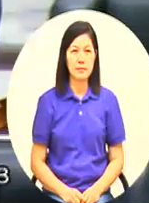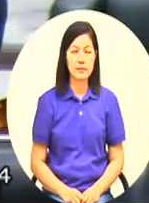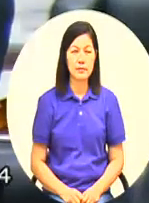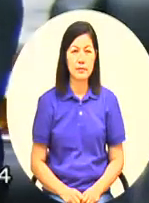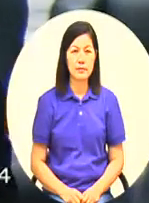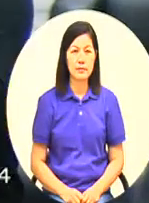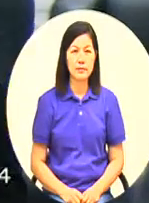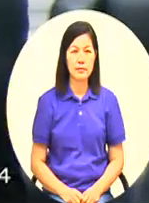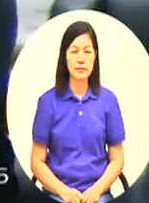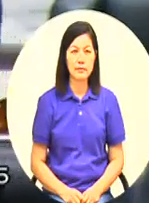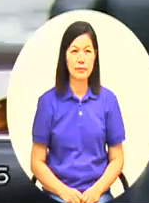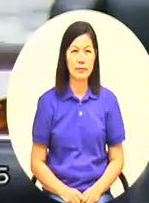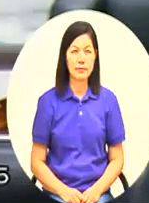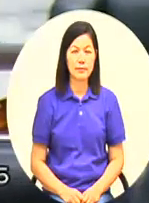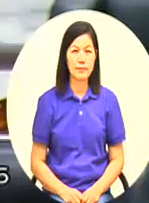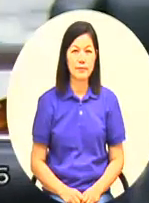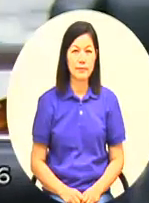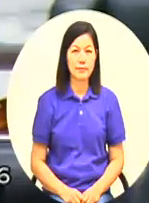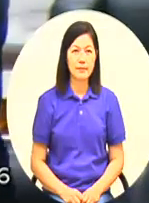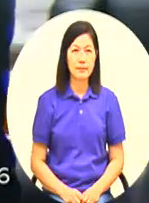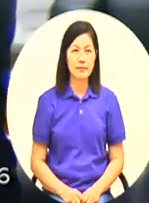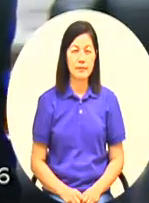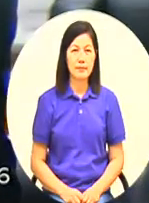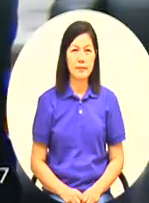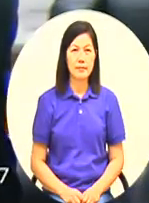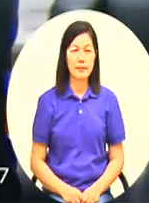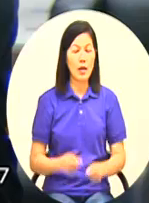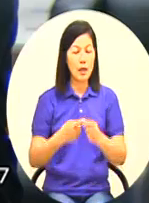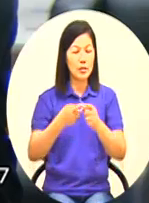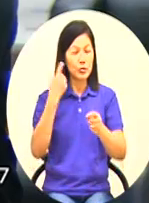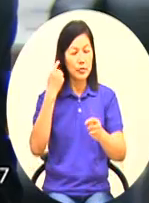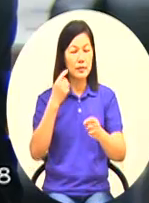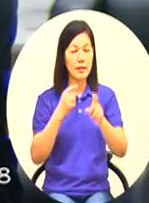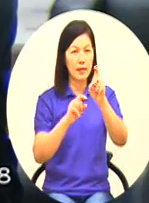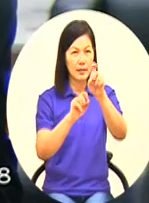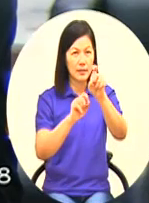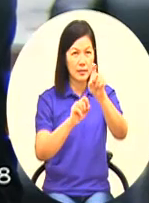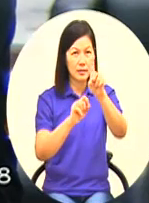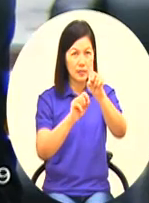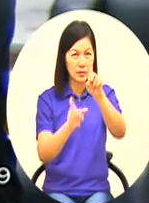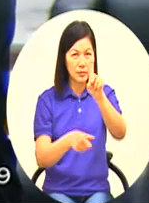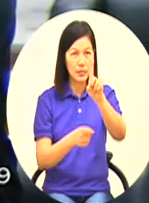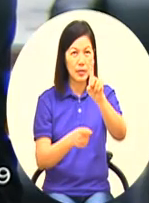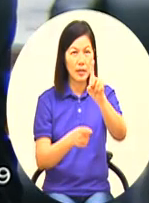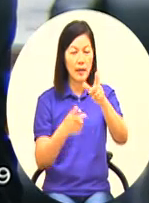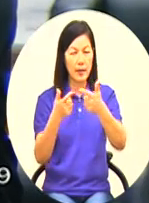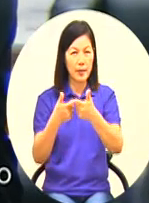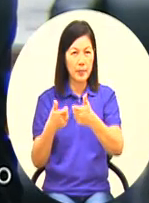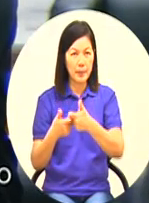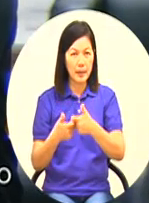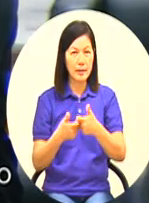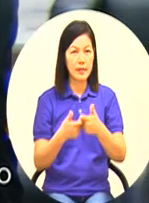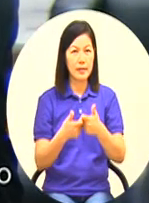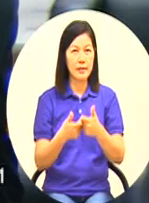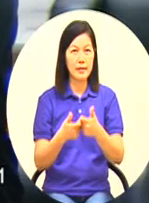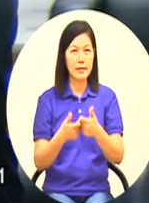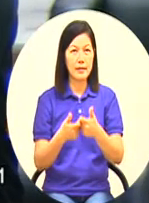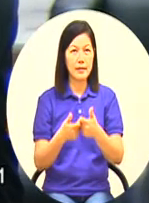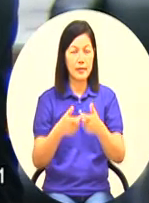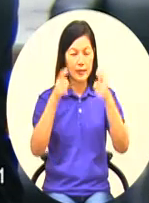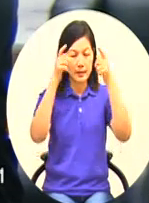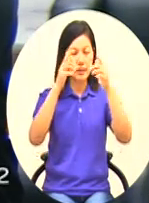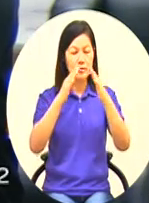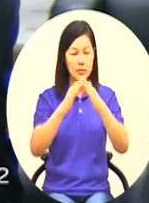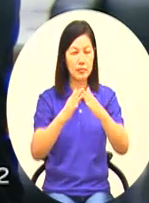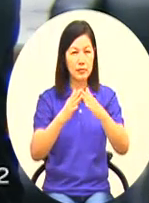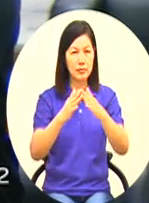再两分钟。 啊，所以去年我们十一月份哦，配合全运会在高雄市登场，